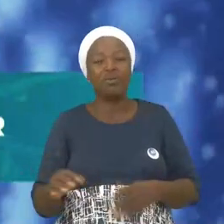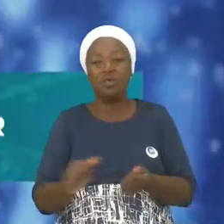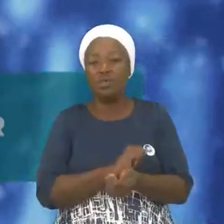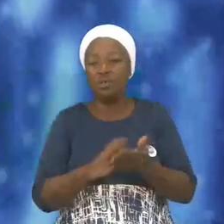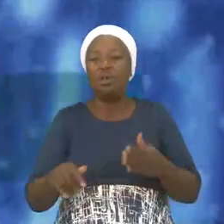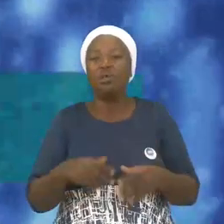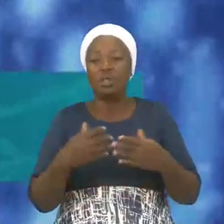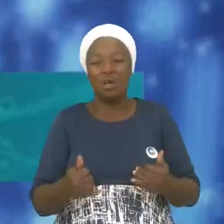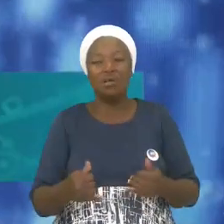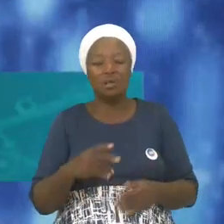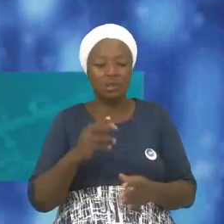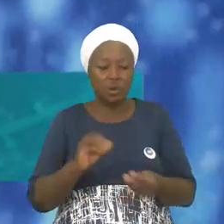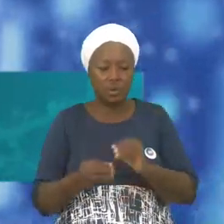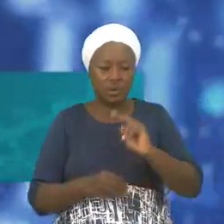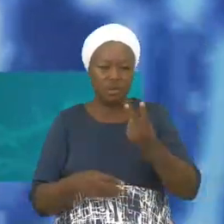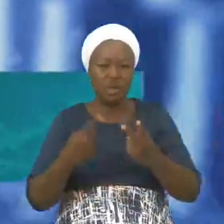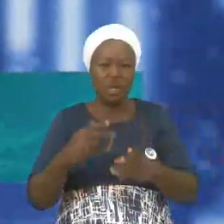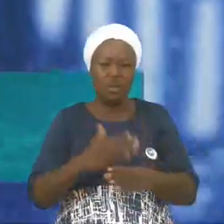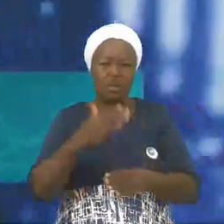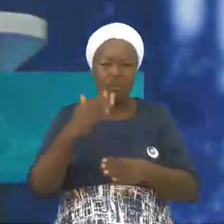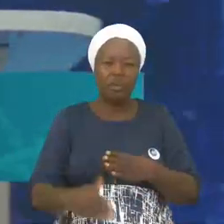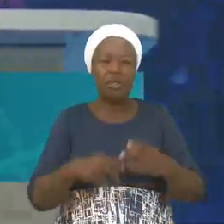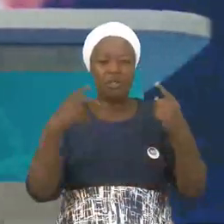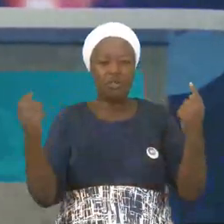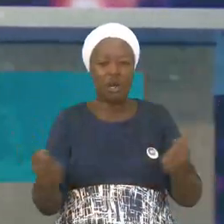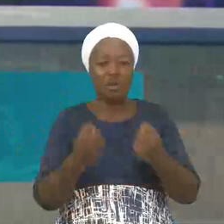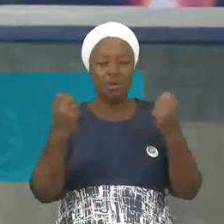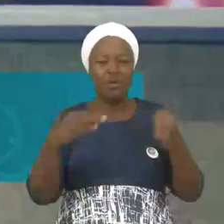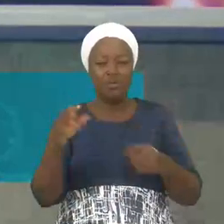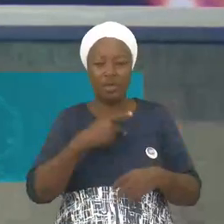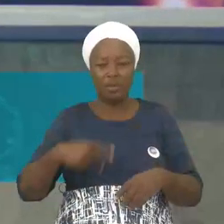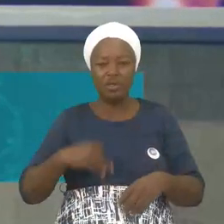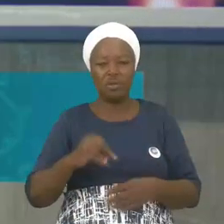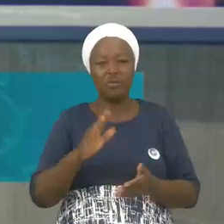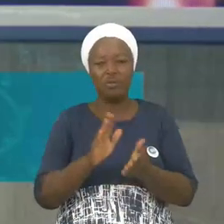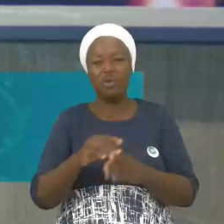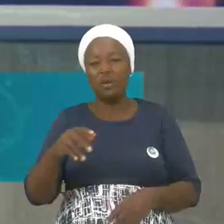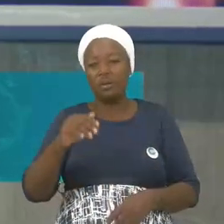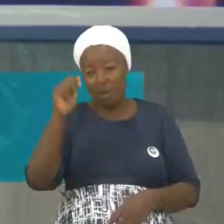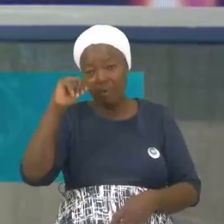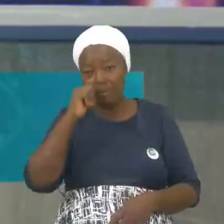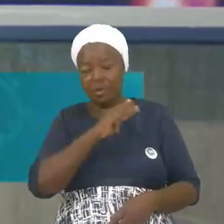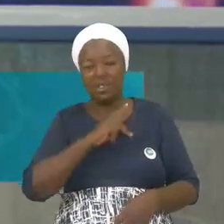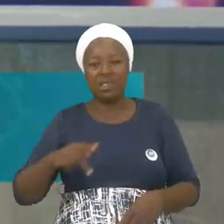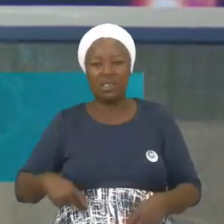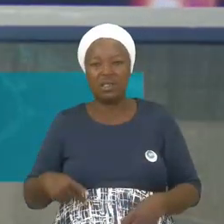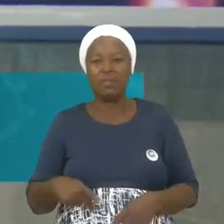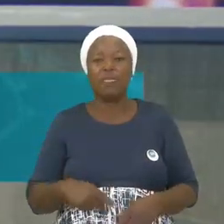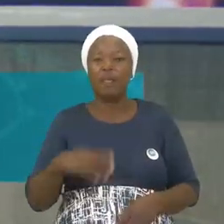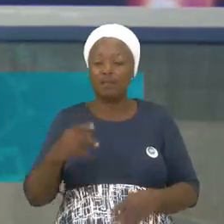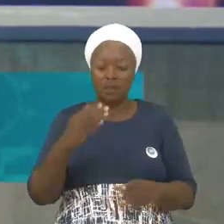pieds par le prince de la perdition. Deuxième point, le triomphe total du prince des